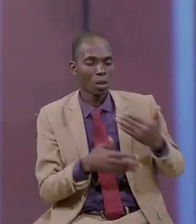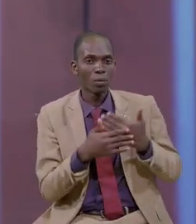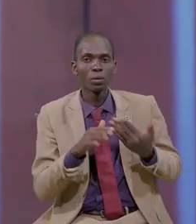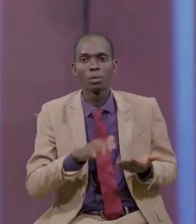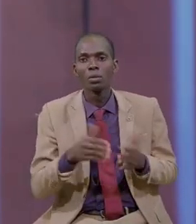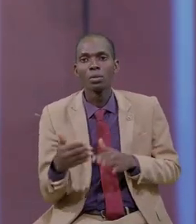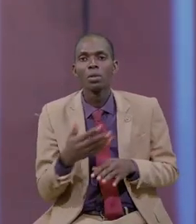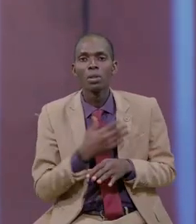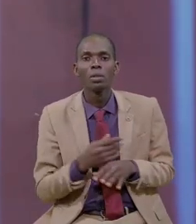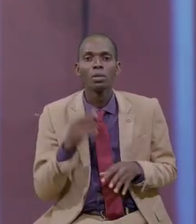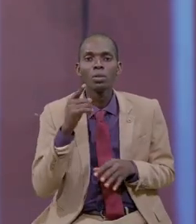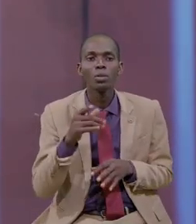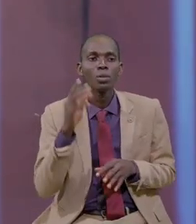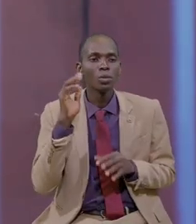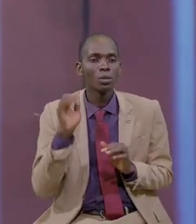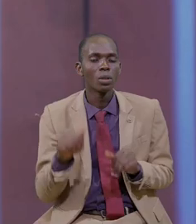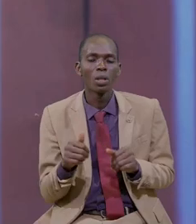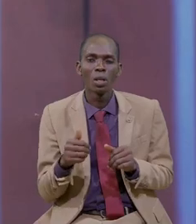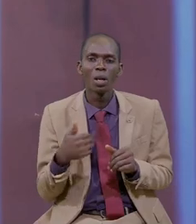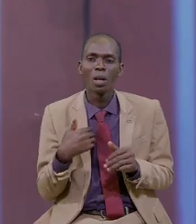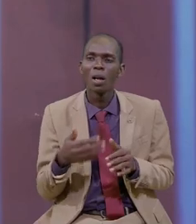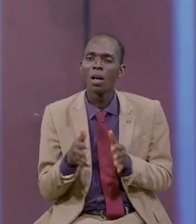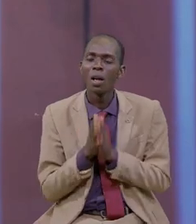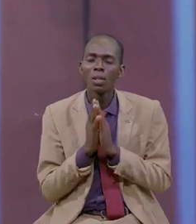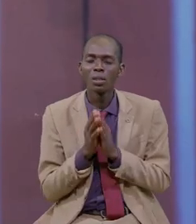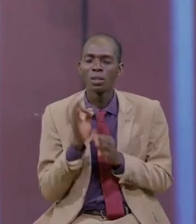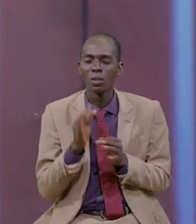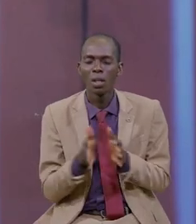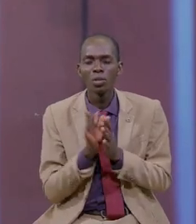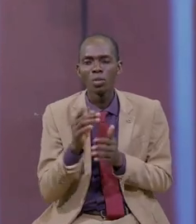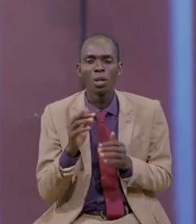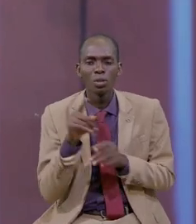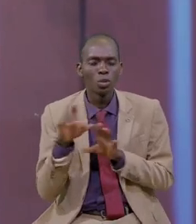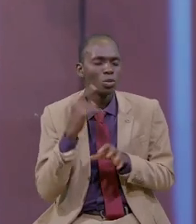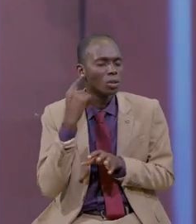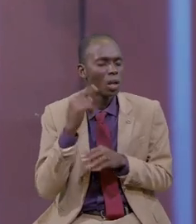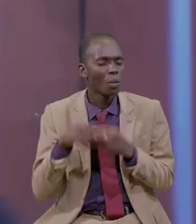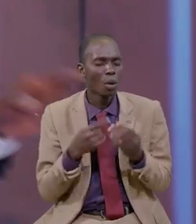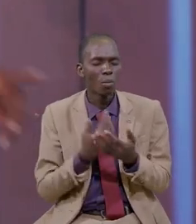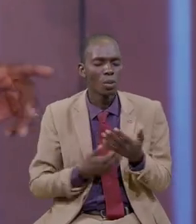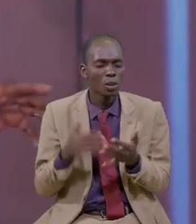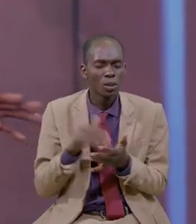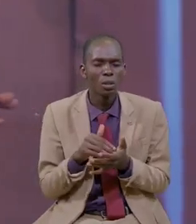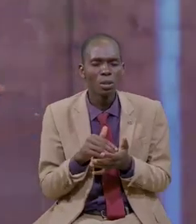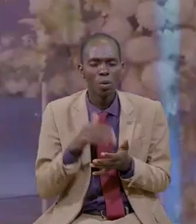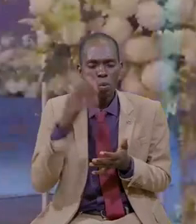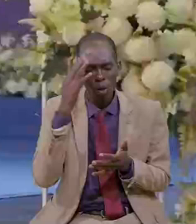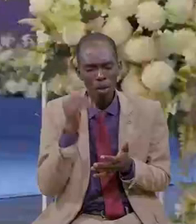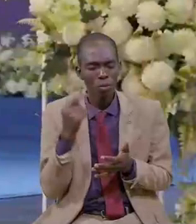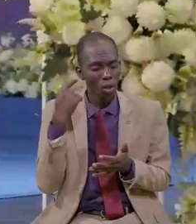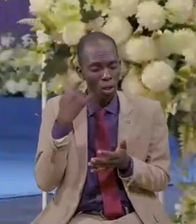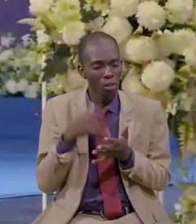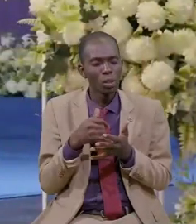et on te pose la question, est-ce que tu as entendu parler de la nouvelle naissance? Tu dis oui, j'ai entendu. Pourquoi n'es-tu pas sauvé? Est-ce que tu as